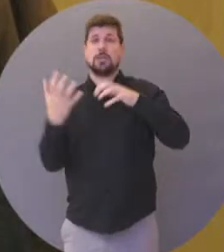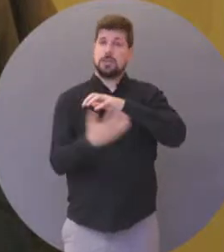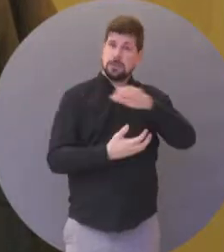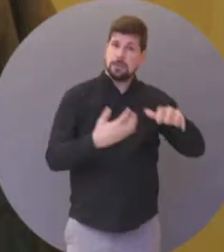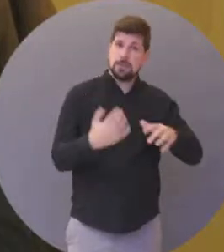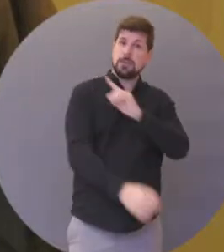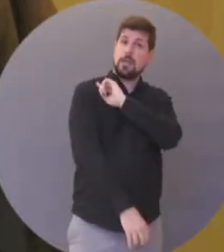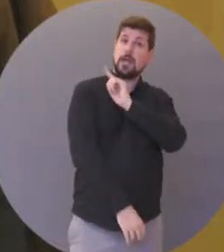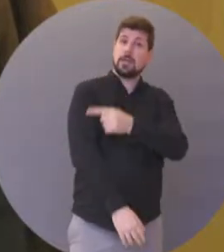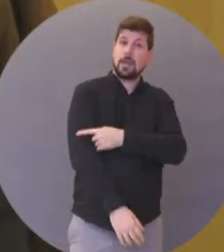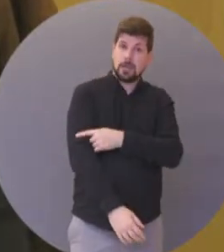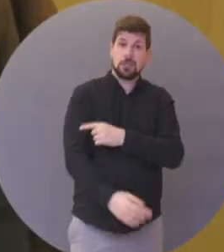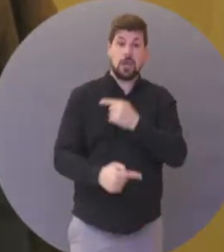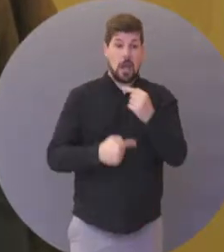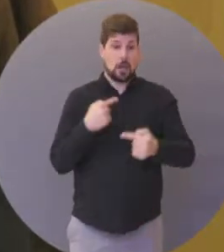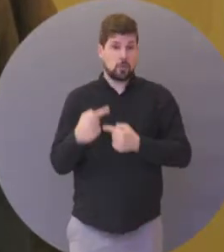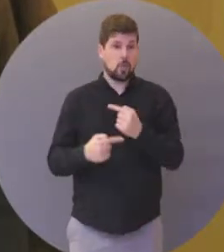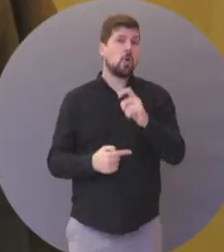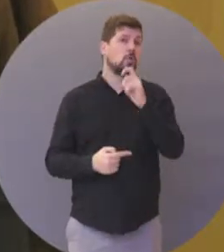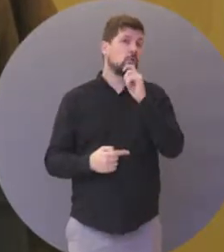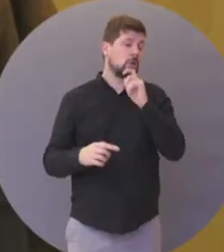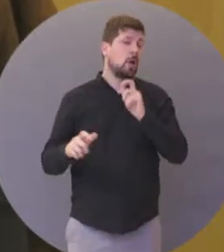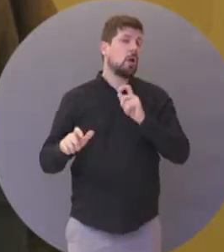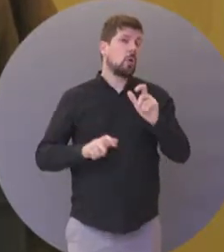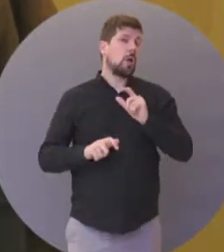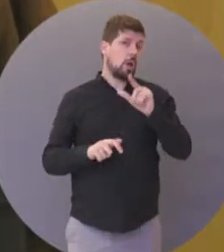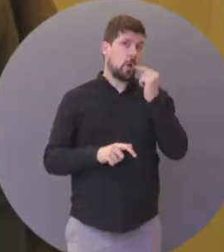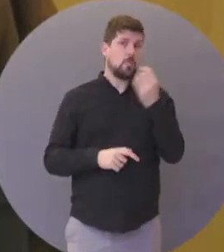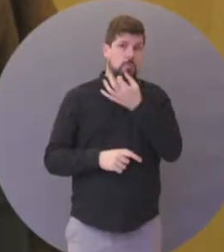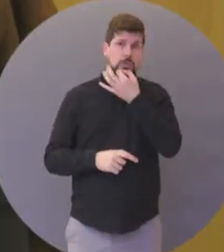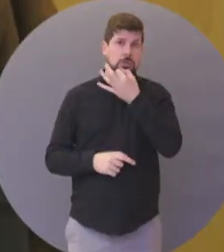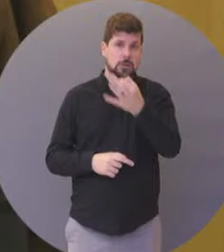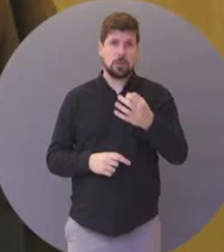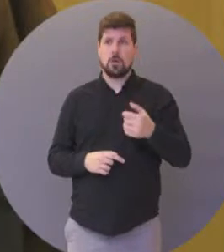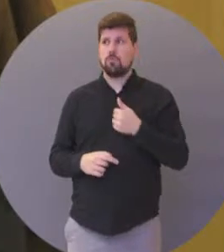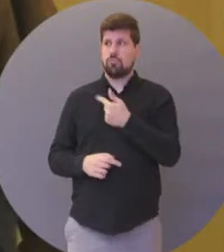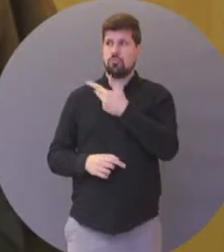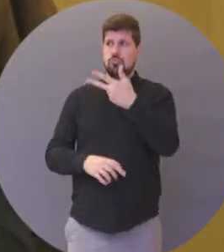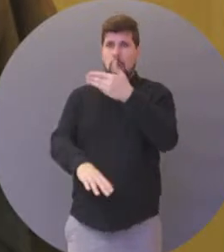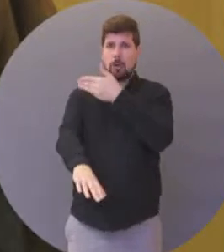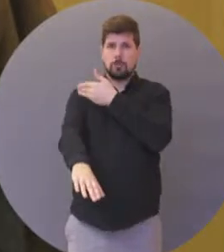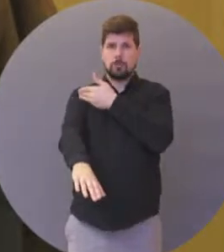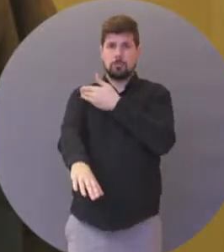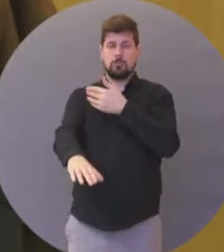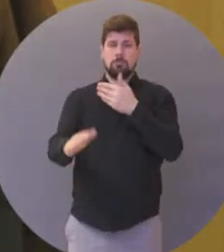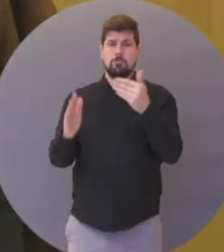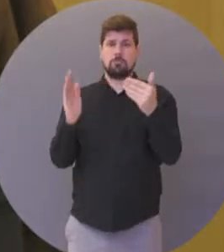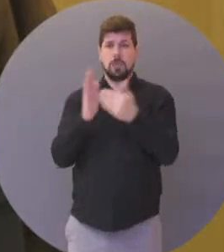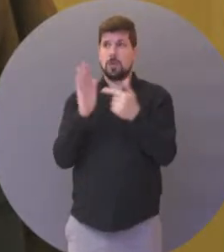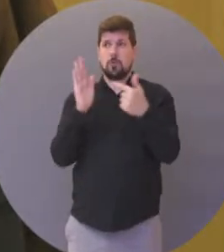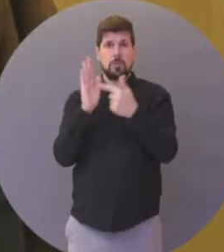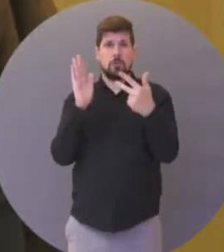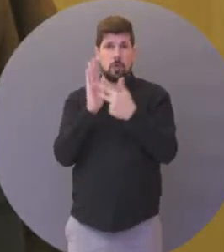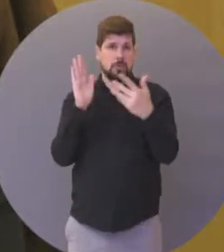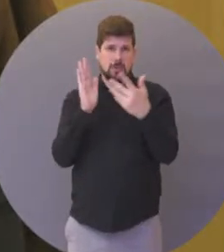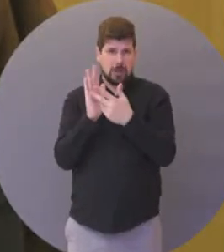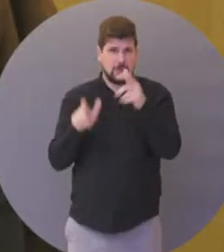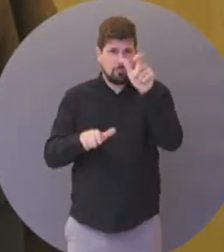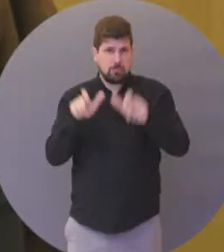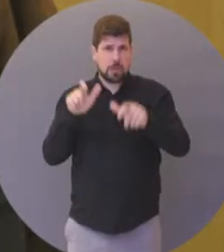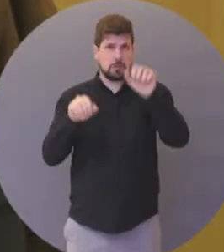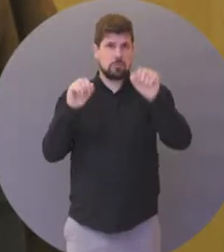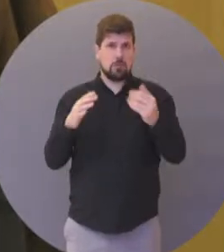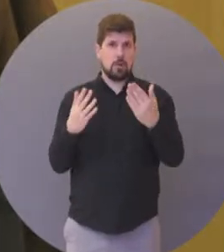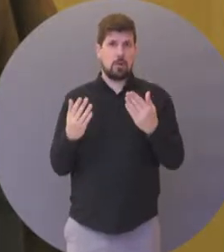ce qui a été dit par le Kim Moïse des milliers voire des millions de gens on se retrouver complètement embarqué dans des